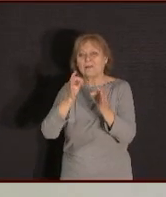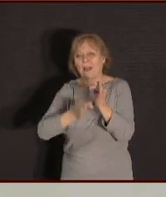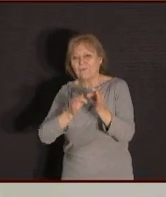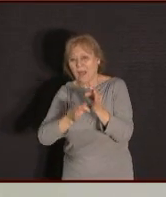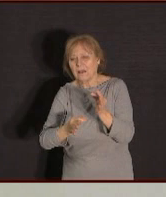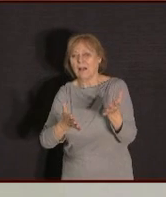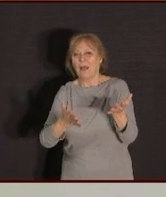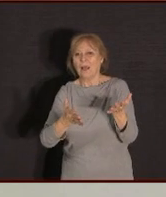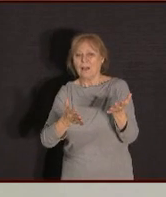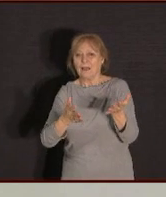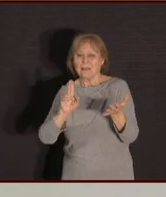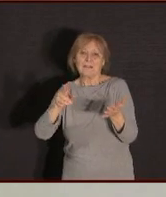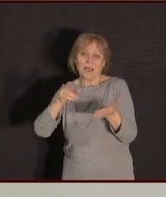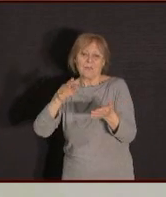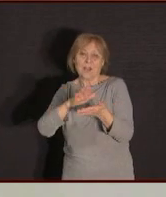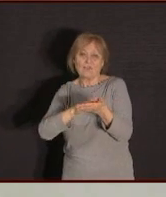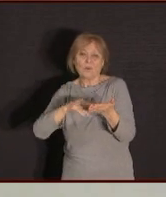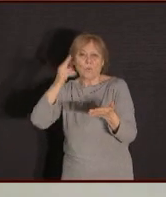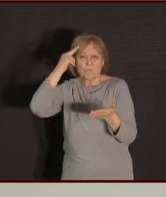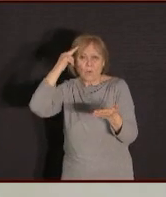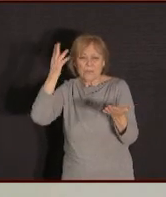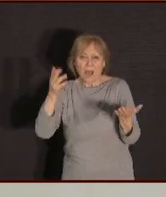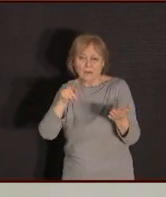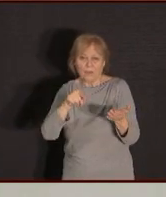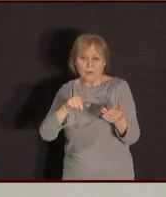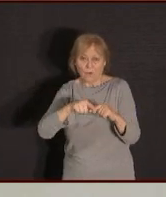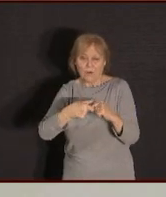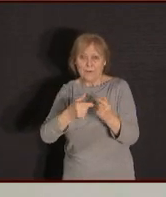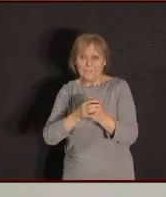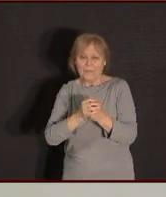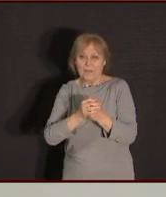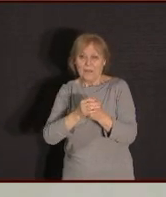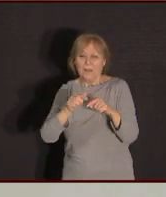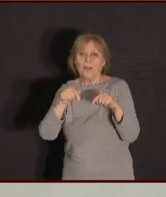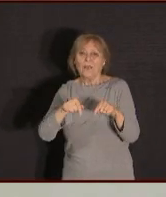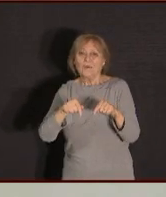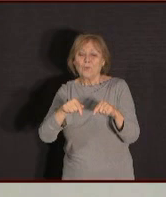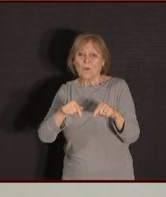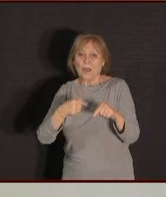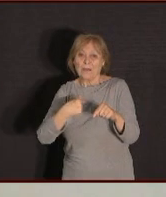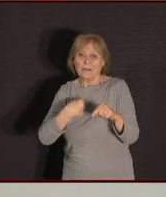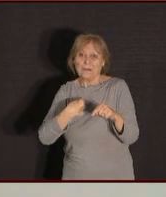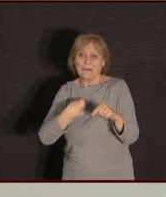ga spoznati, vsaj v začetku, vsaj nekoliko. In tukaj bi jaz